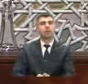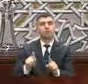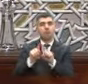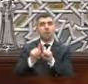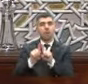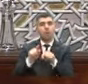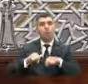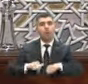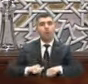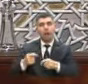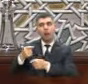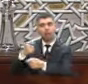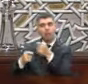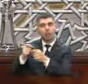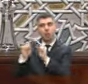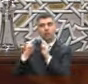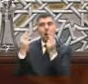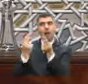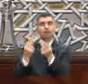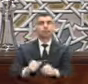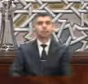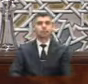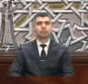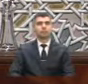المكلف بالتجارة الخارجية.